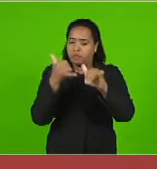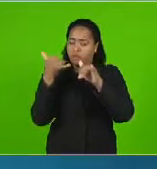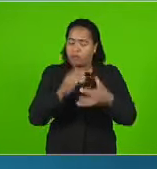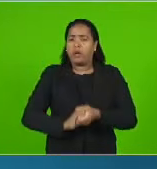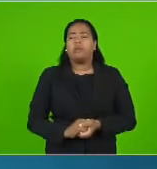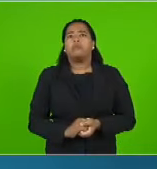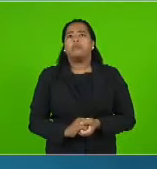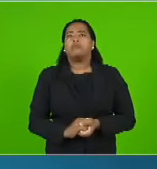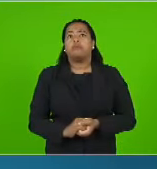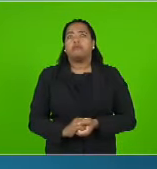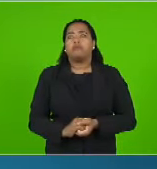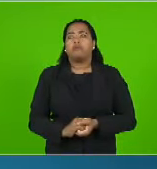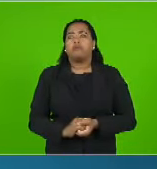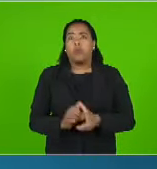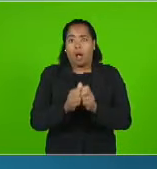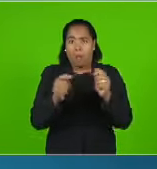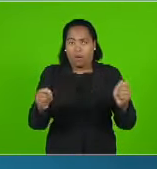третью трубу.